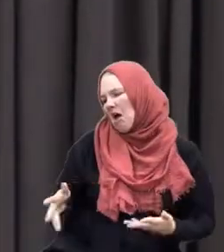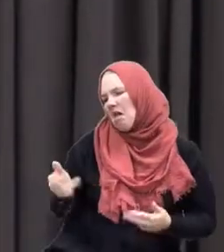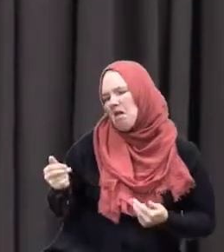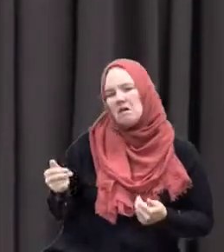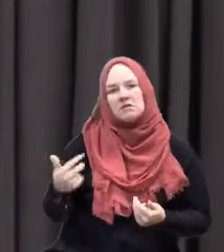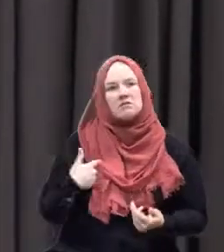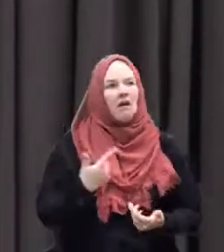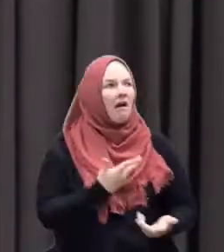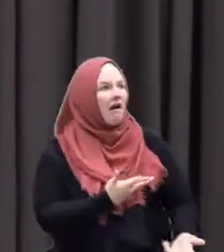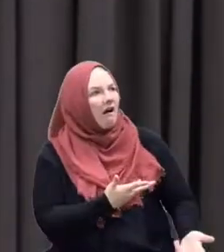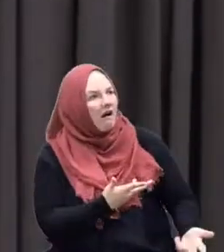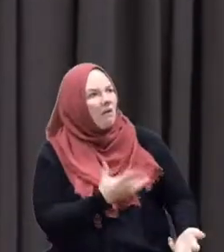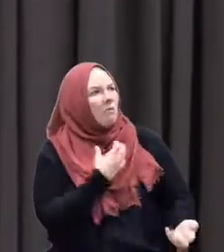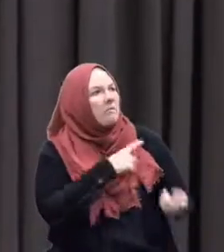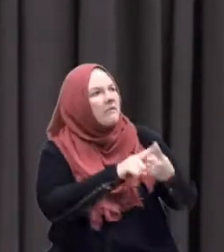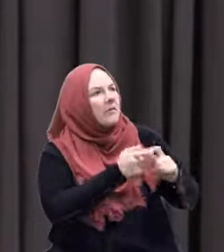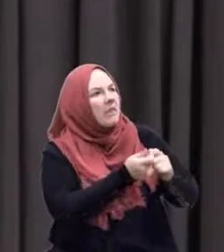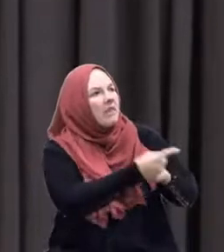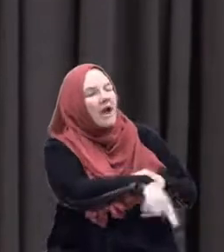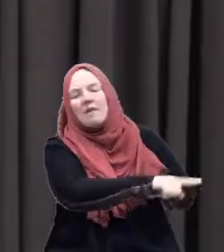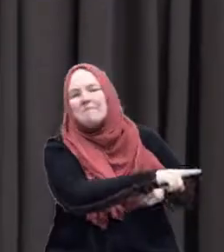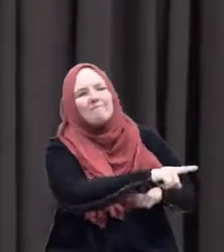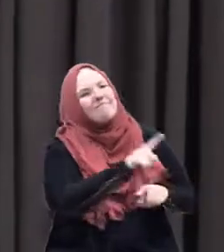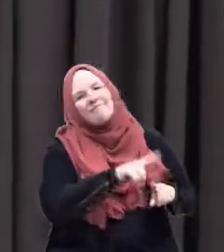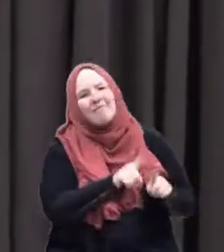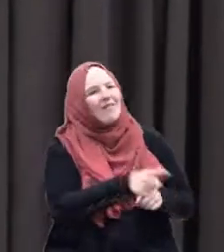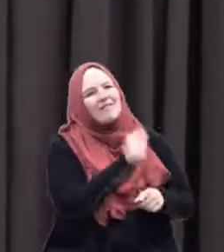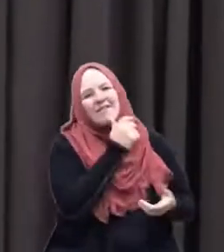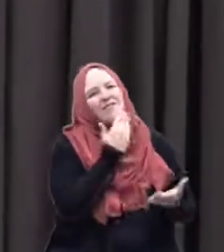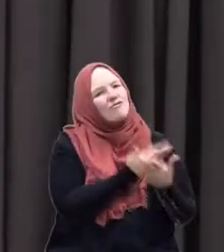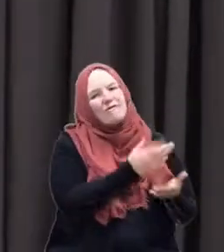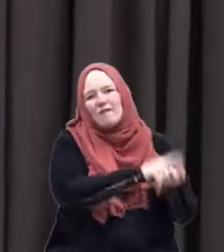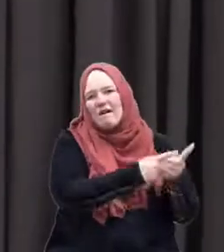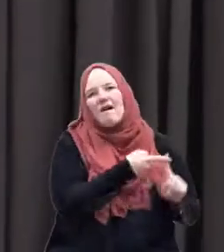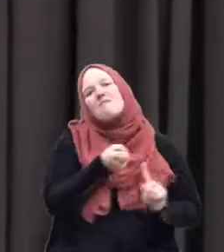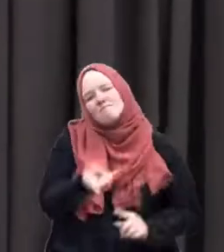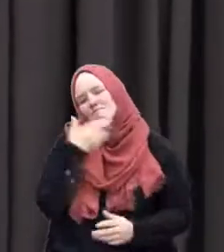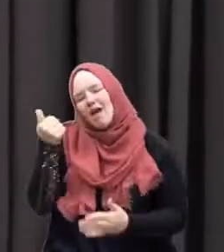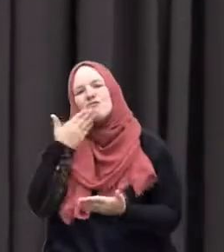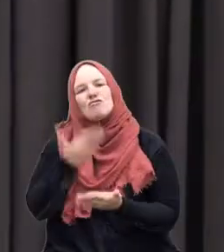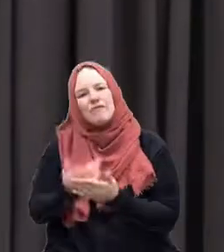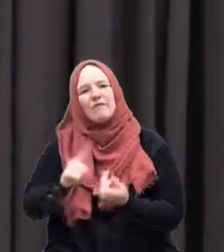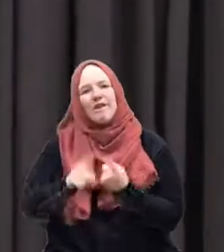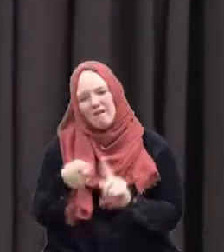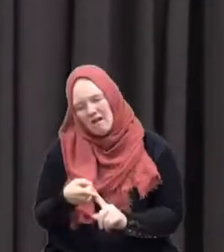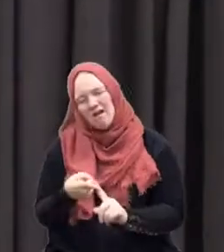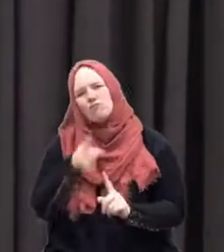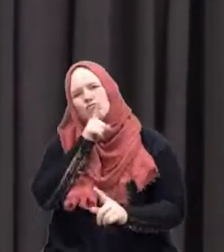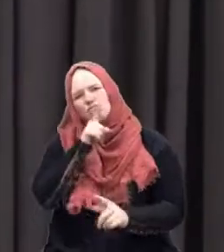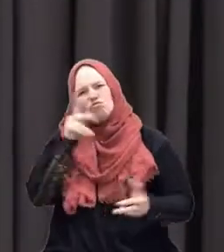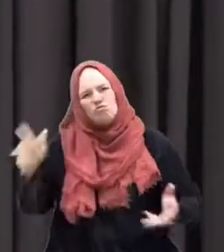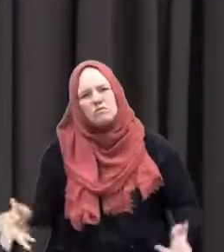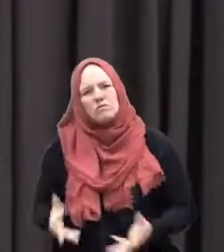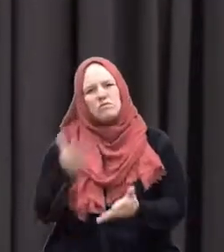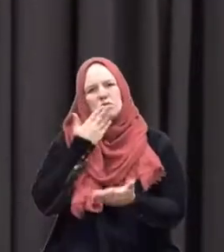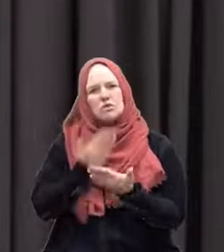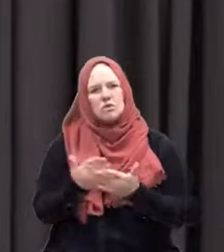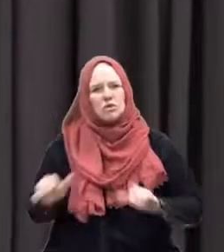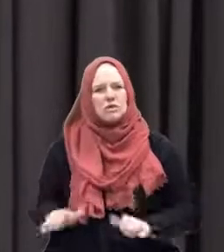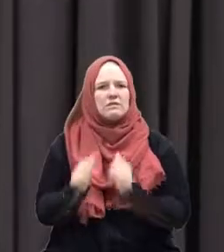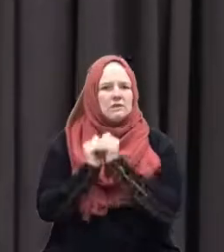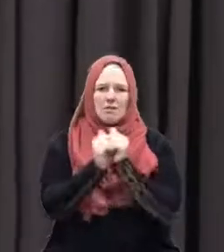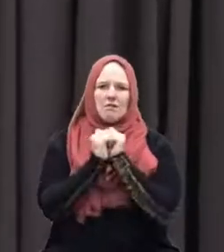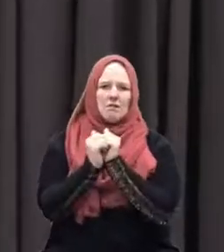بِالْمَعْرُوفِ وَلَتَنْهَوُنَّ عَنِ الْمُنْكَرِ وَلَتَأْخُذُنَّ عَلَى يَدِ الظَّالِمِ أَخْذًا وَلَتَأْطُرُنَّهُ